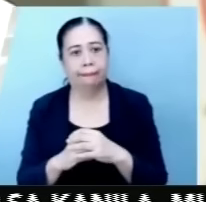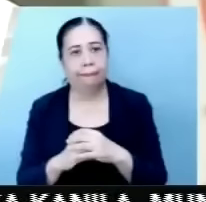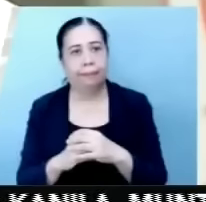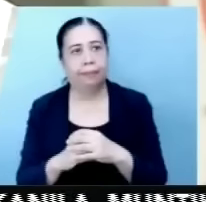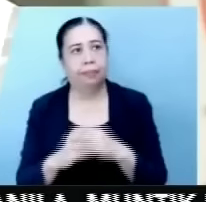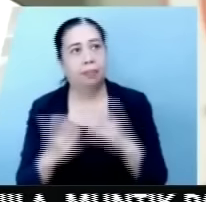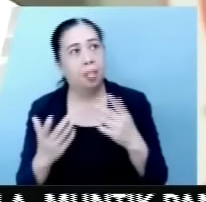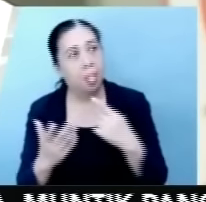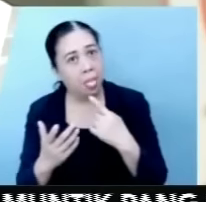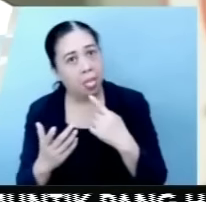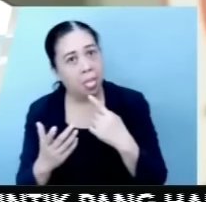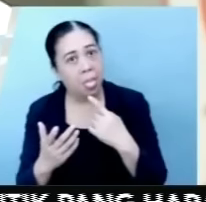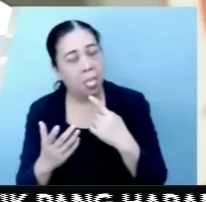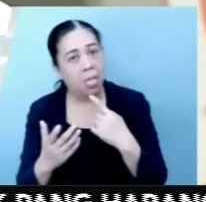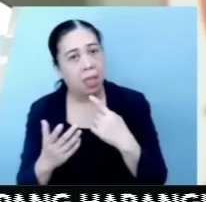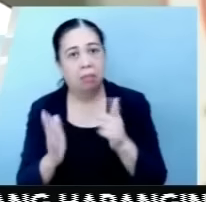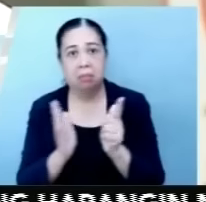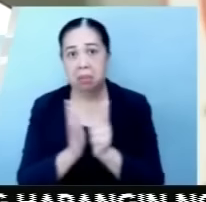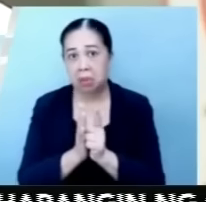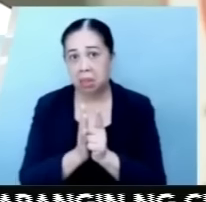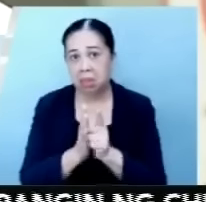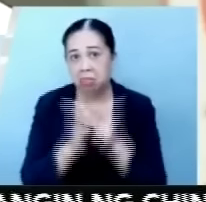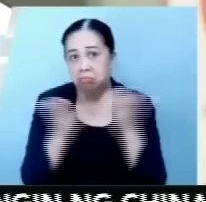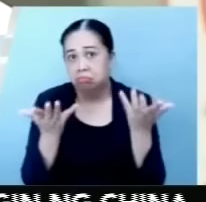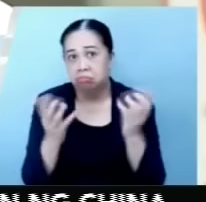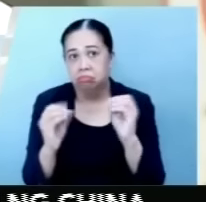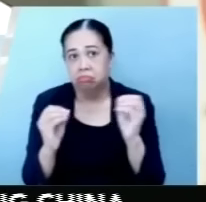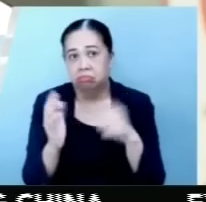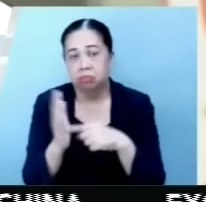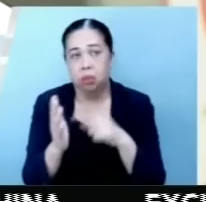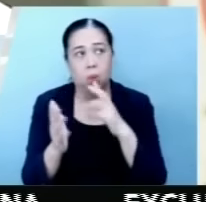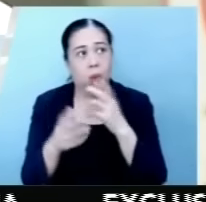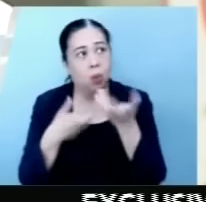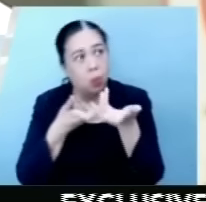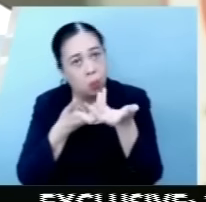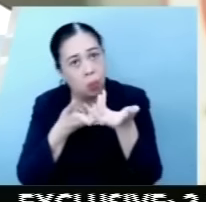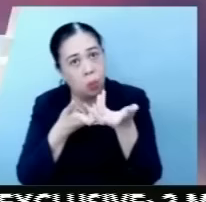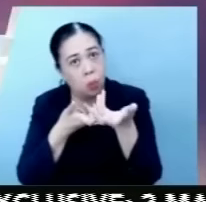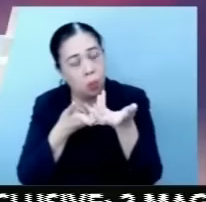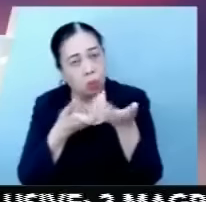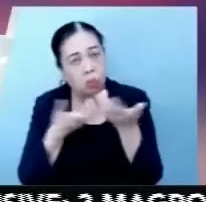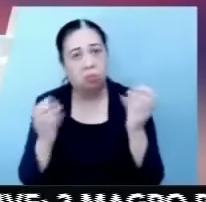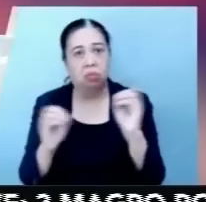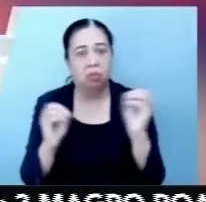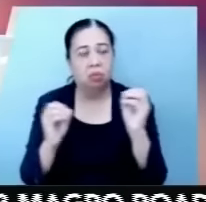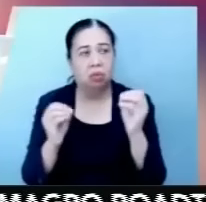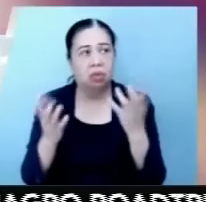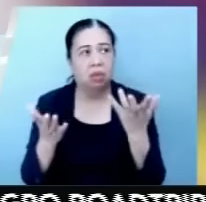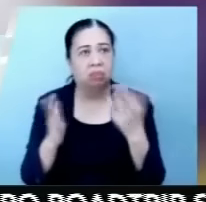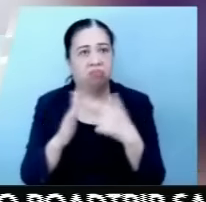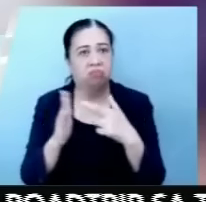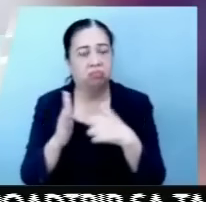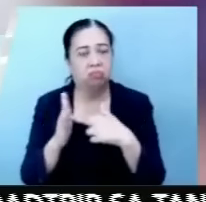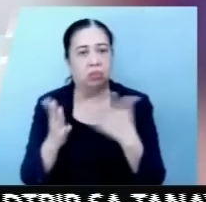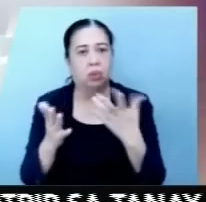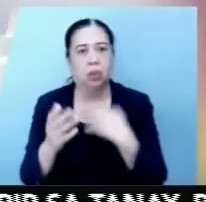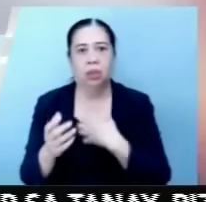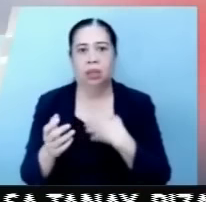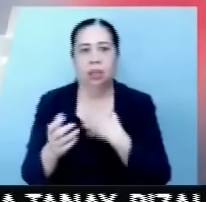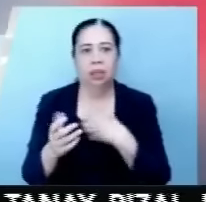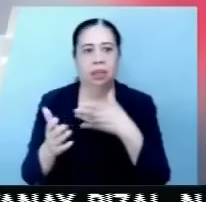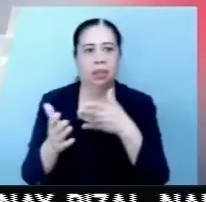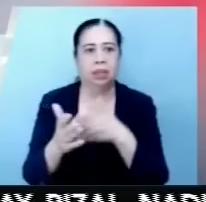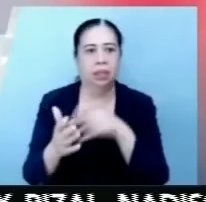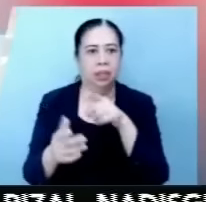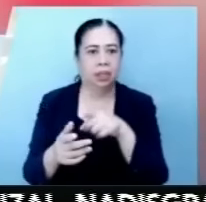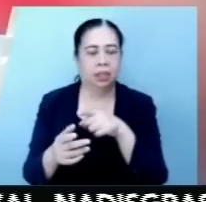o ang pagdila o yung pagwa-water gun ay isang violation. Walang nagre-reklamo laban sa naturang